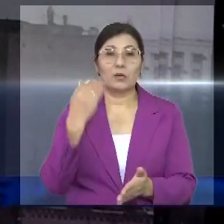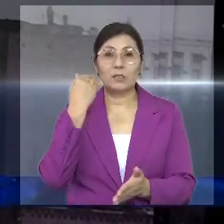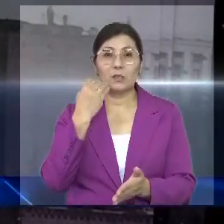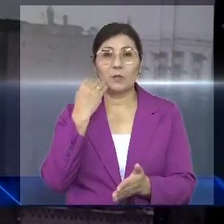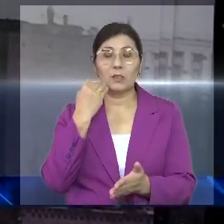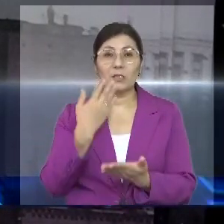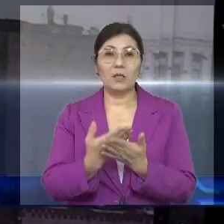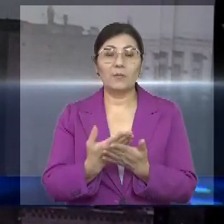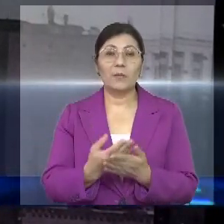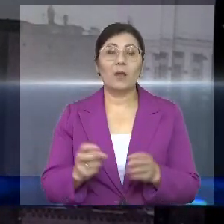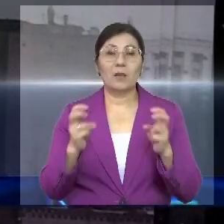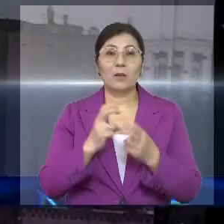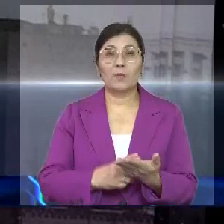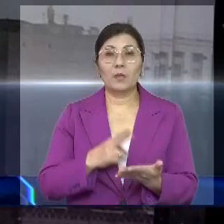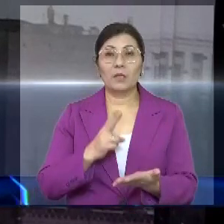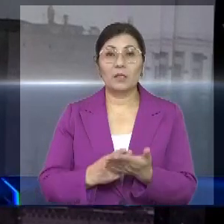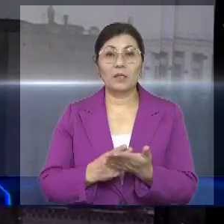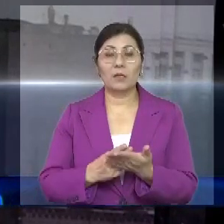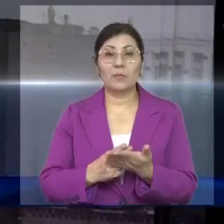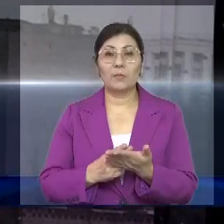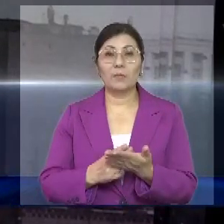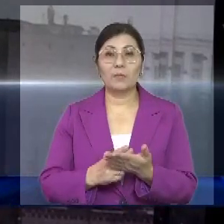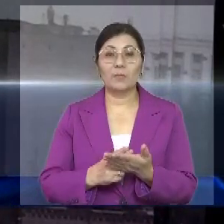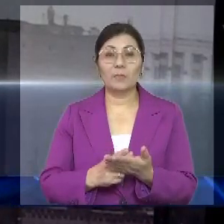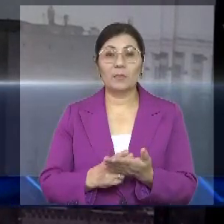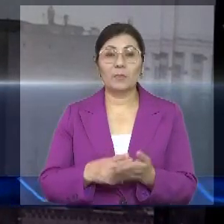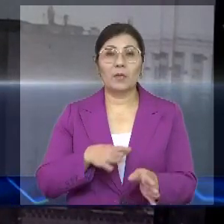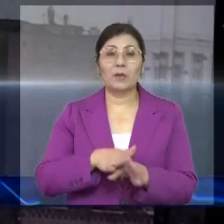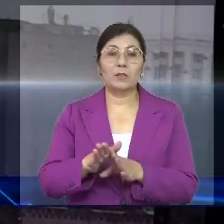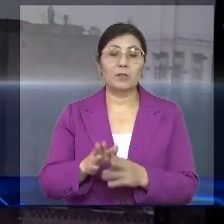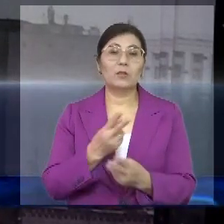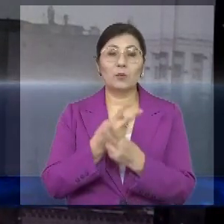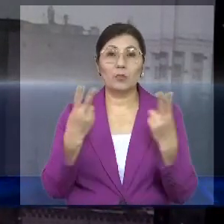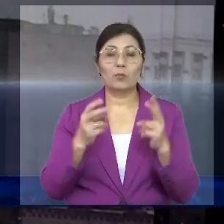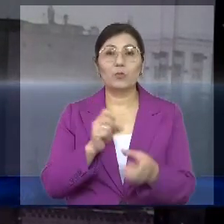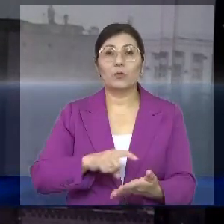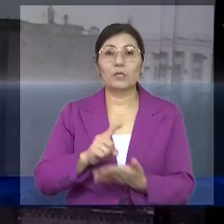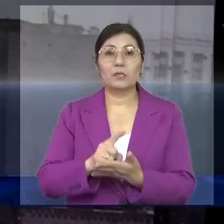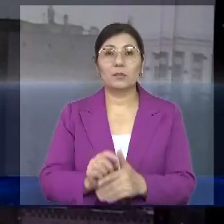лабораториялар арқылы дәлелденіп, ол іс жүзінде ол сапа көрінуі тиіс.